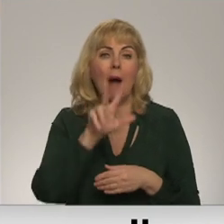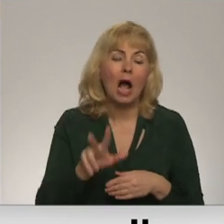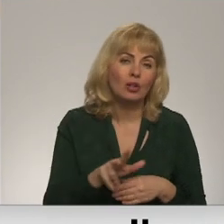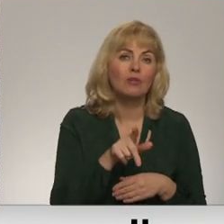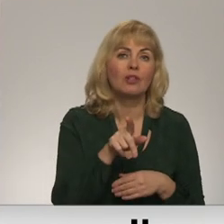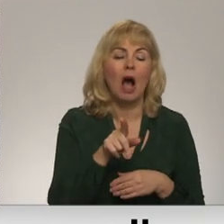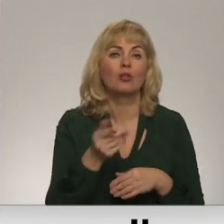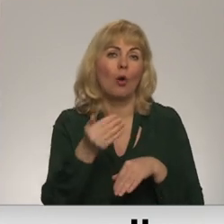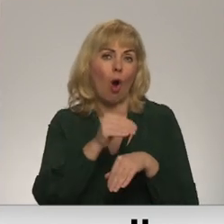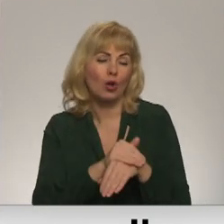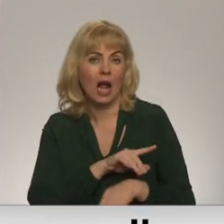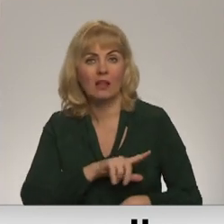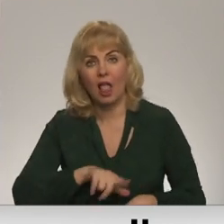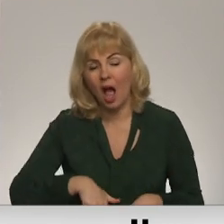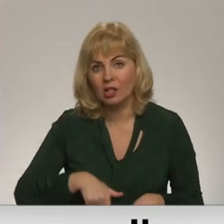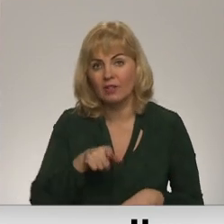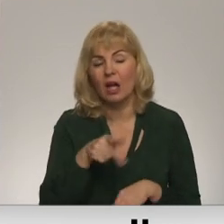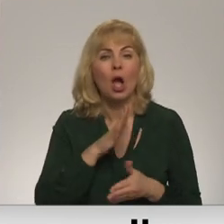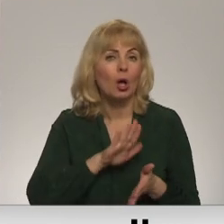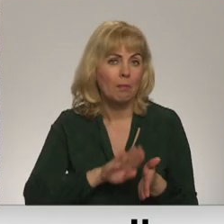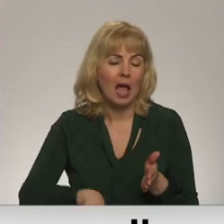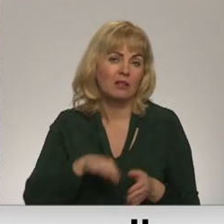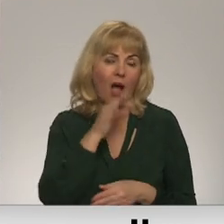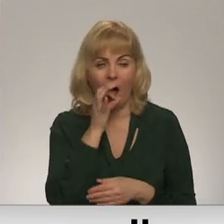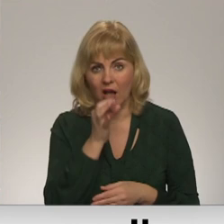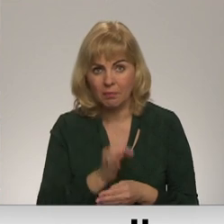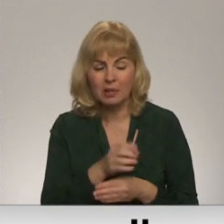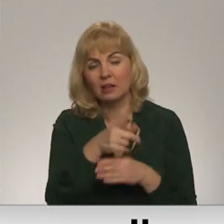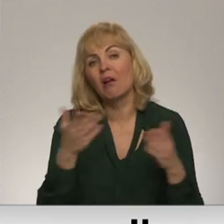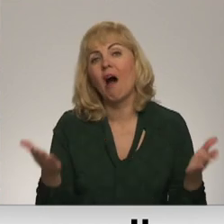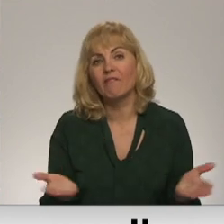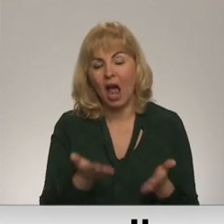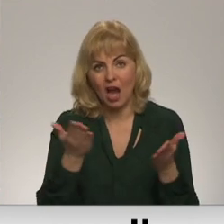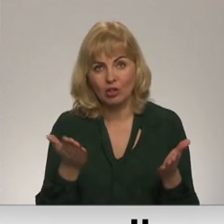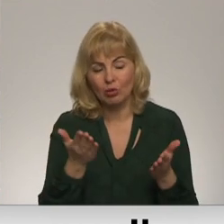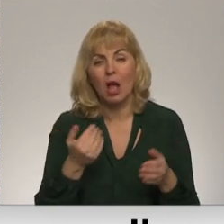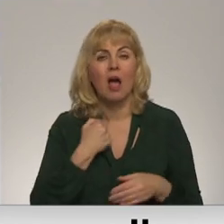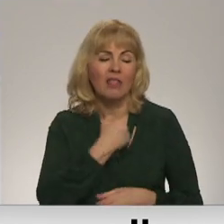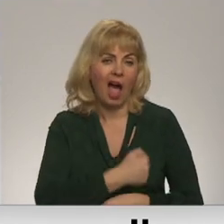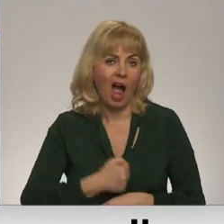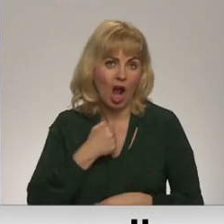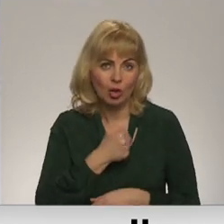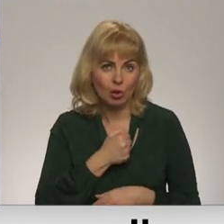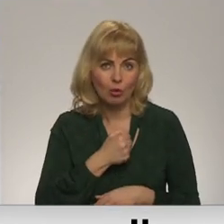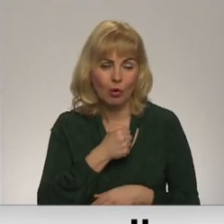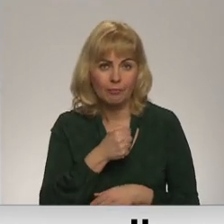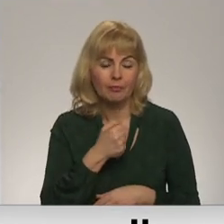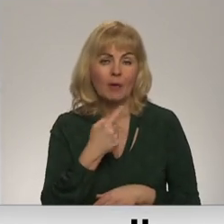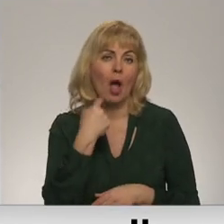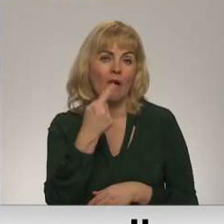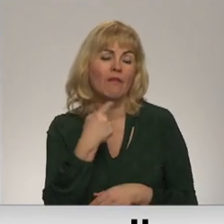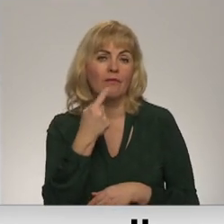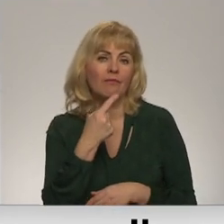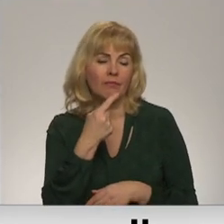vai konkrēti Latviju. Ir ļoti, ļoti bezatbildīgi veicināt naidu, verbālu